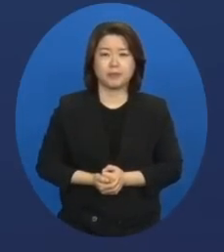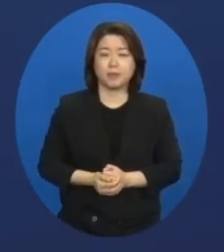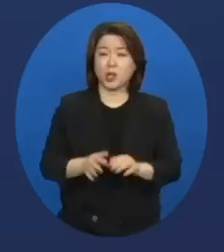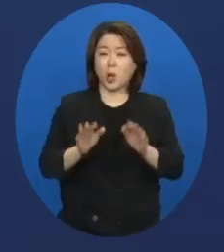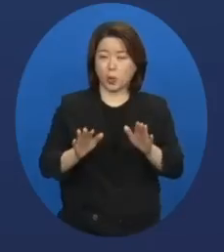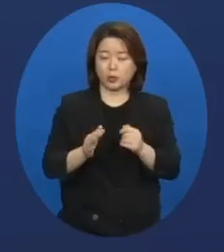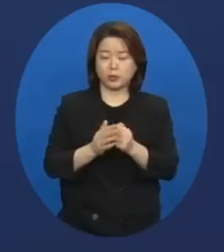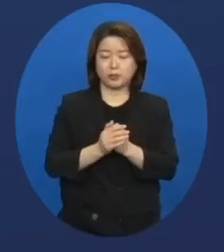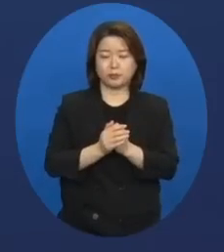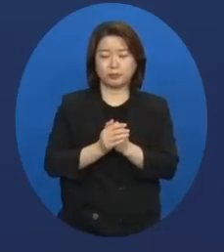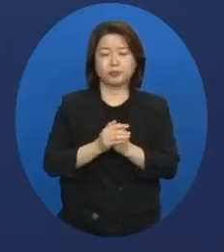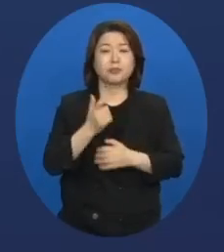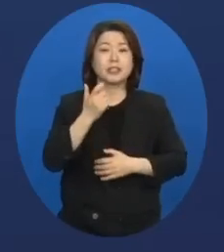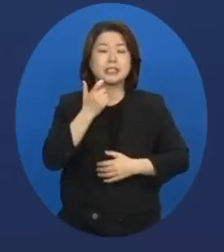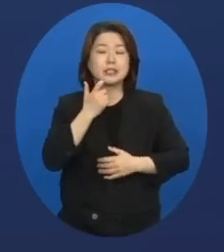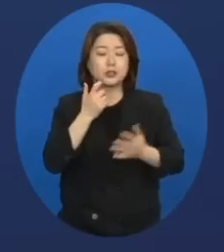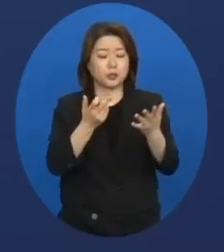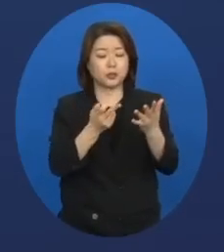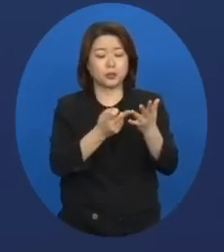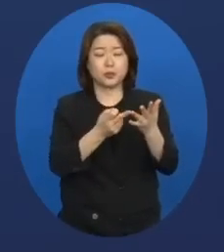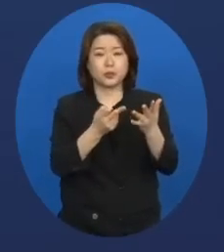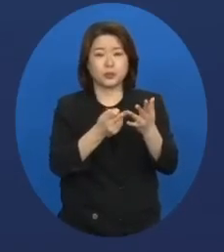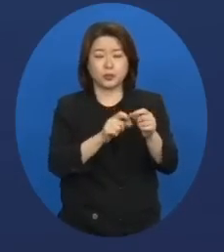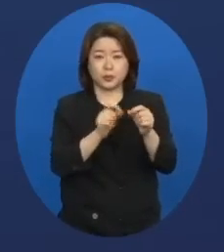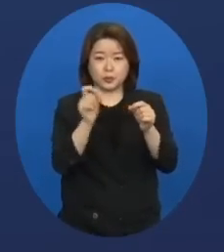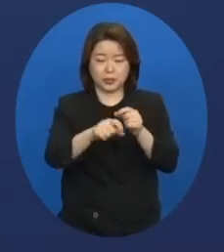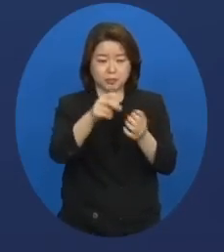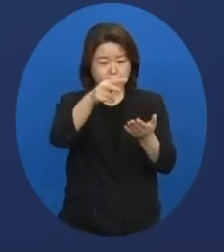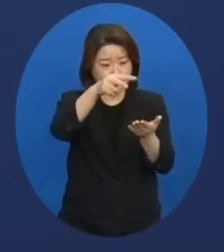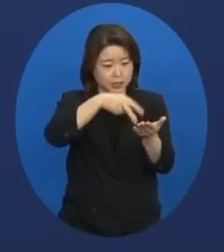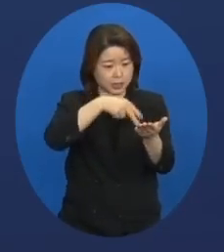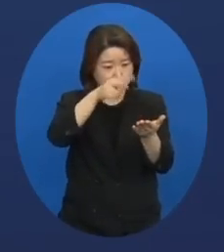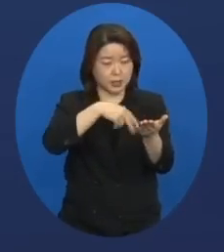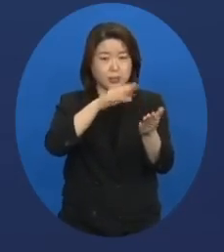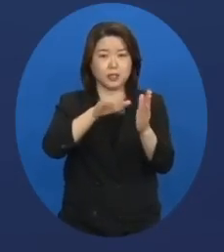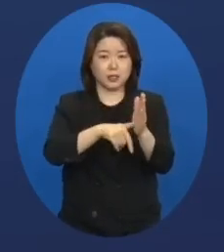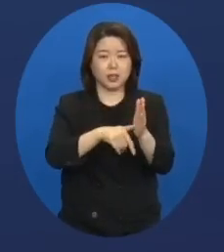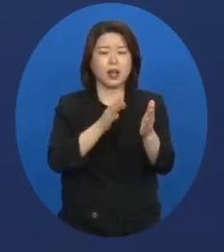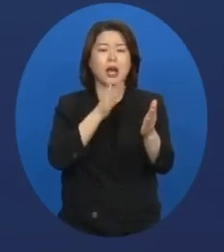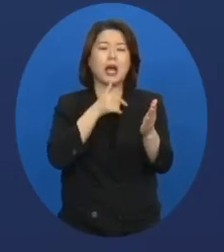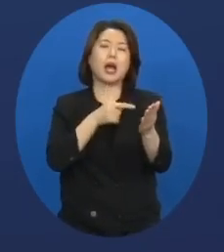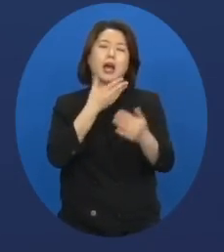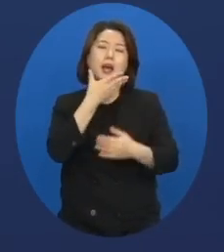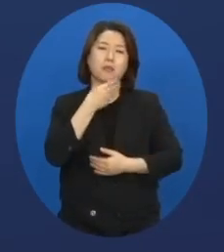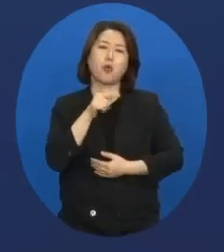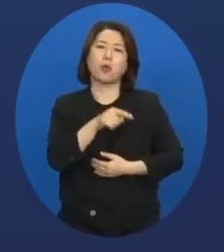오늘 유다지파의 이야기를 읽으면서 아, 복은 이렇게 받는 거구나.